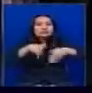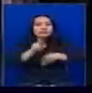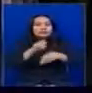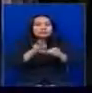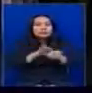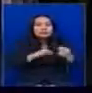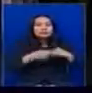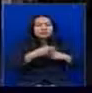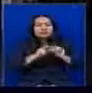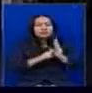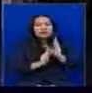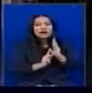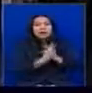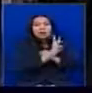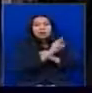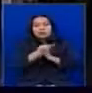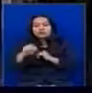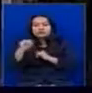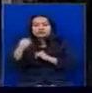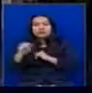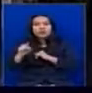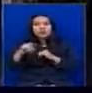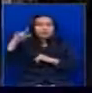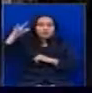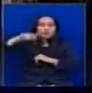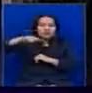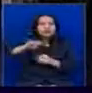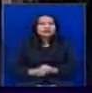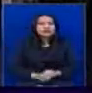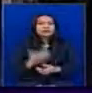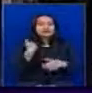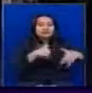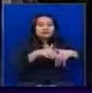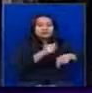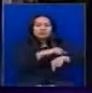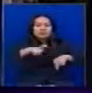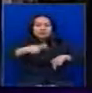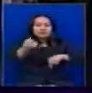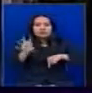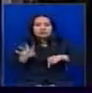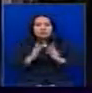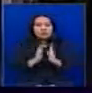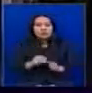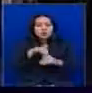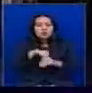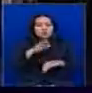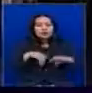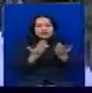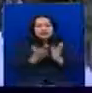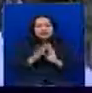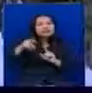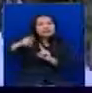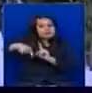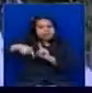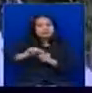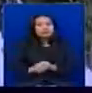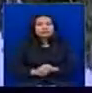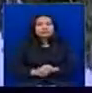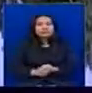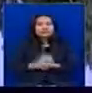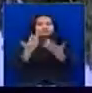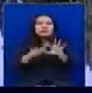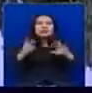จังหวัดปทุมธานีถึงหลัก4เขตดอนเมืองมี14ชุมชนผู้อยู่อาศัยกว่า 1,000 ครัวเรือนปัญหาที่พบก็คือเรื่